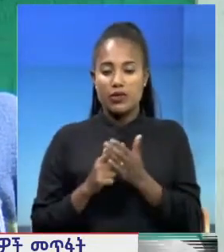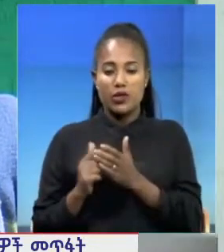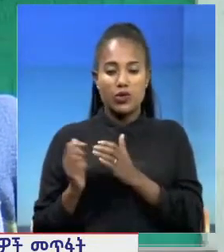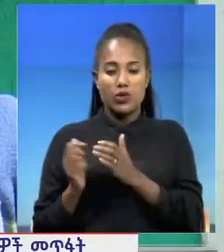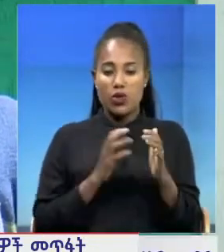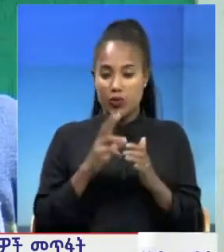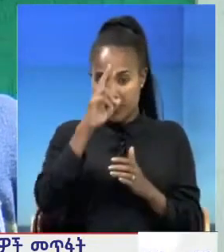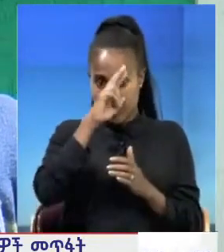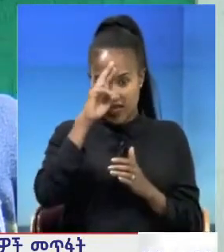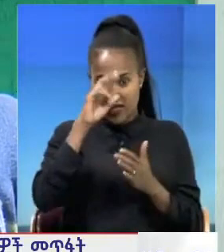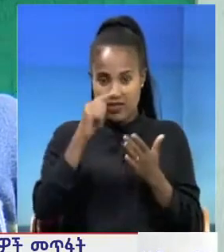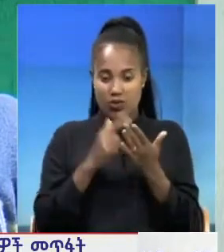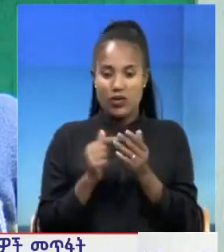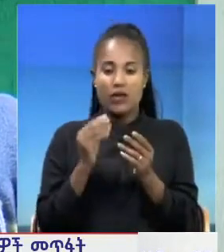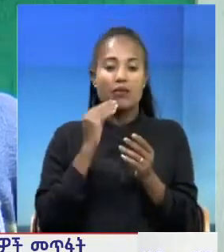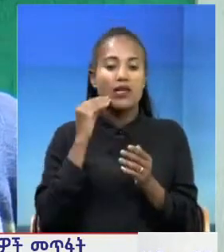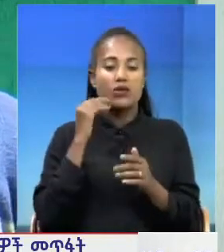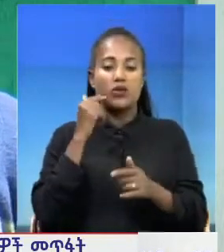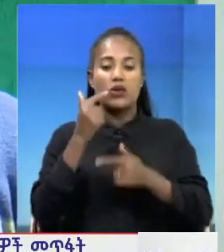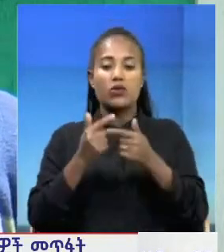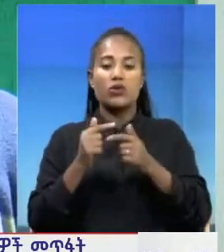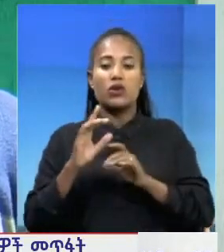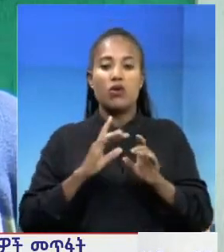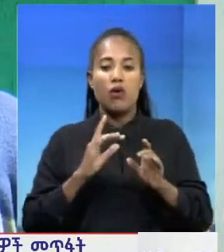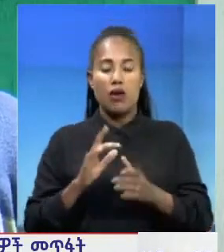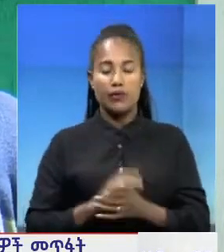በጦርነቱ ምክንያት እነዚህ ወደ የቤታቸው እንዲሄዱ ተደርጓል።